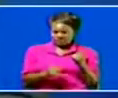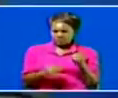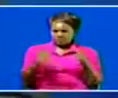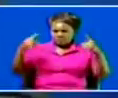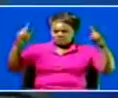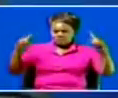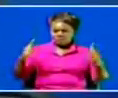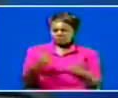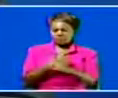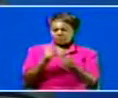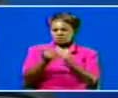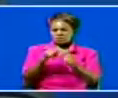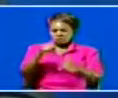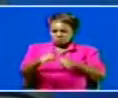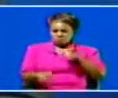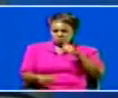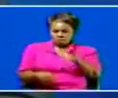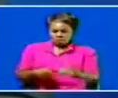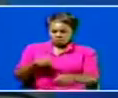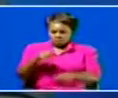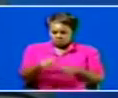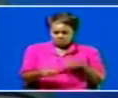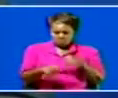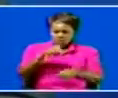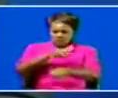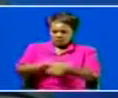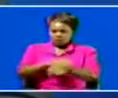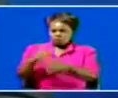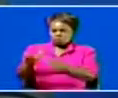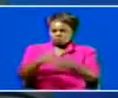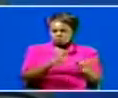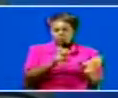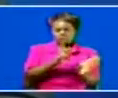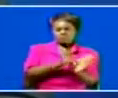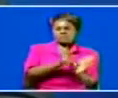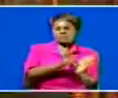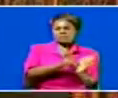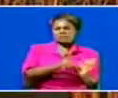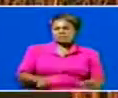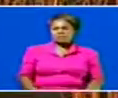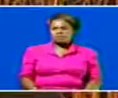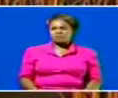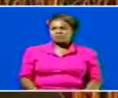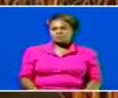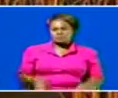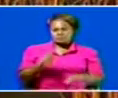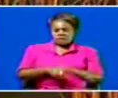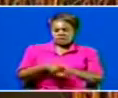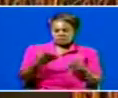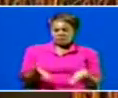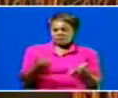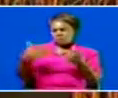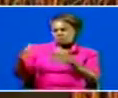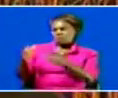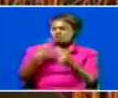mashindano tofauti ya uendeshaji baiskeli ambayo alipata fursa kushiriki. It's time now to go out, talk